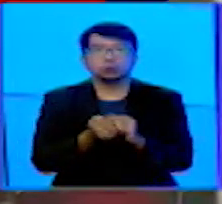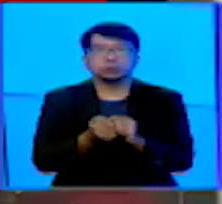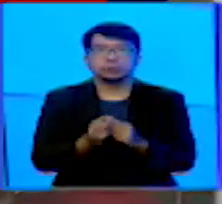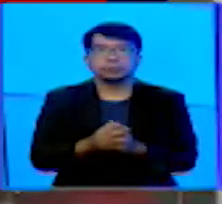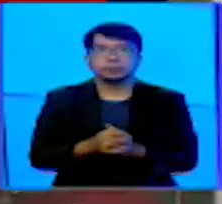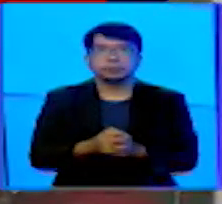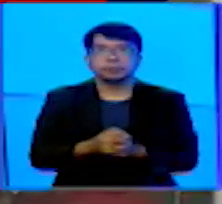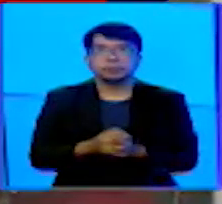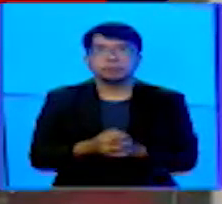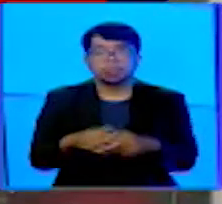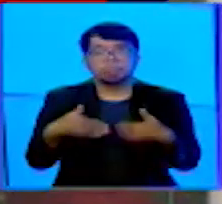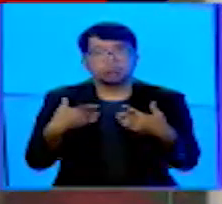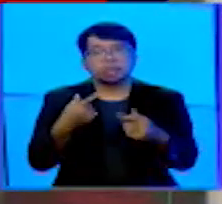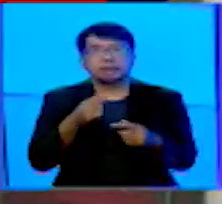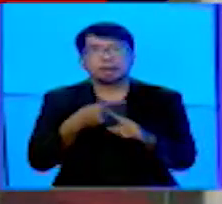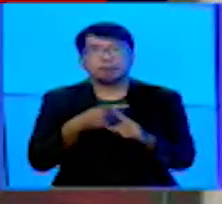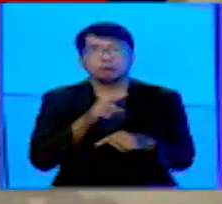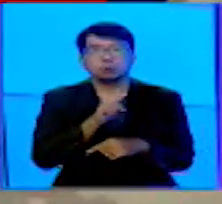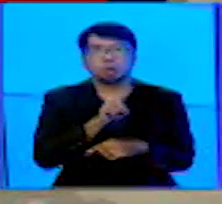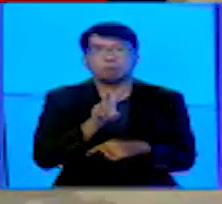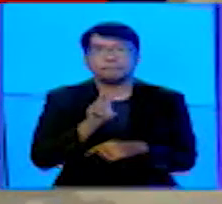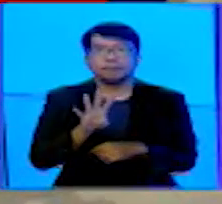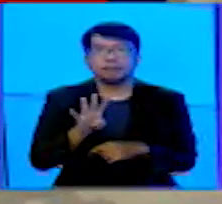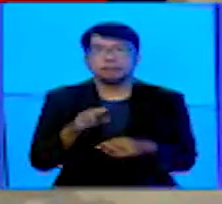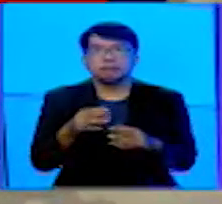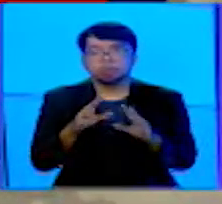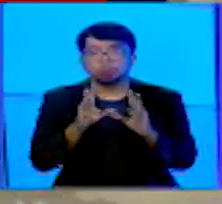Sementara kasus sembuh bertambah 1.024 menjadi